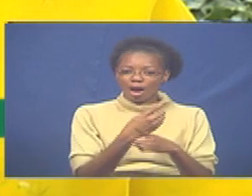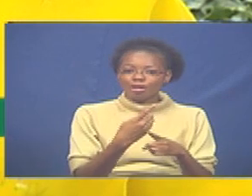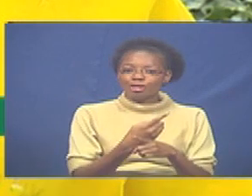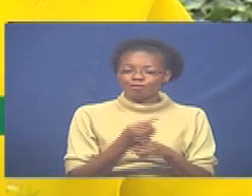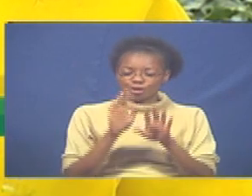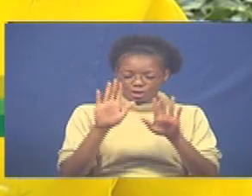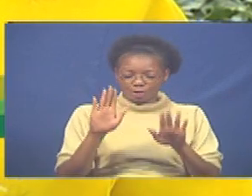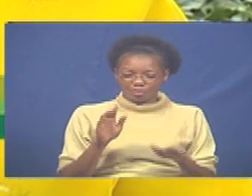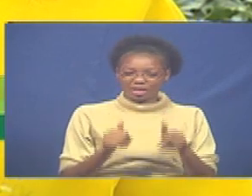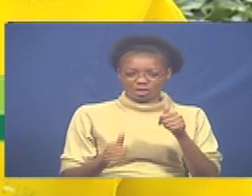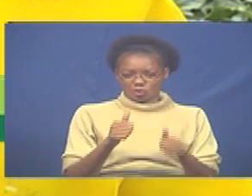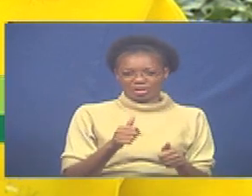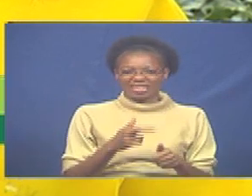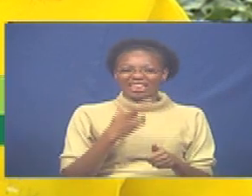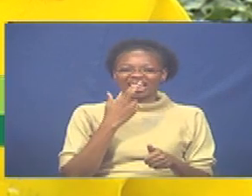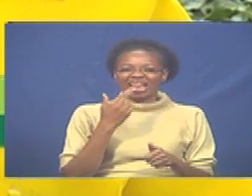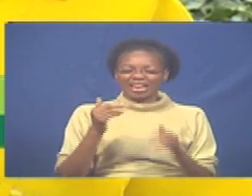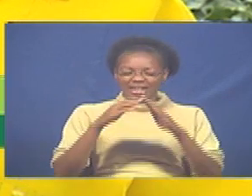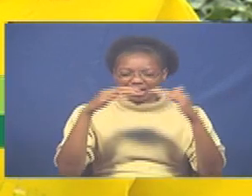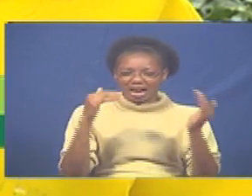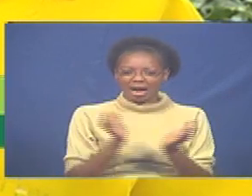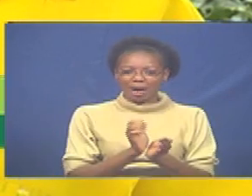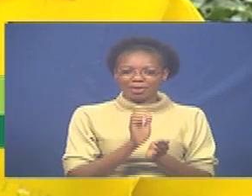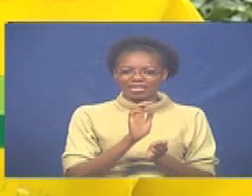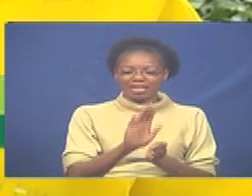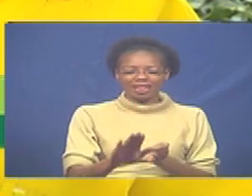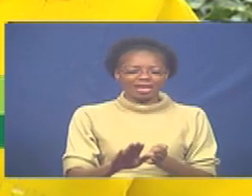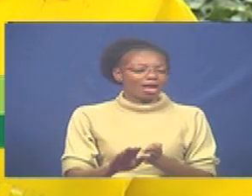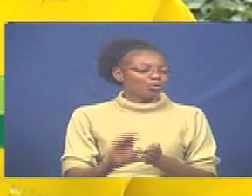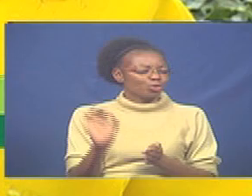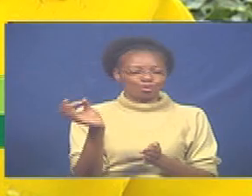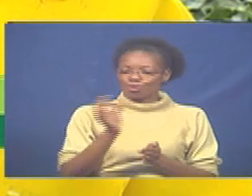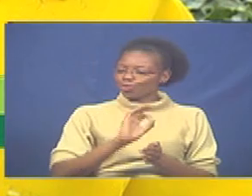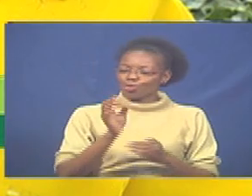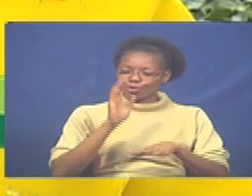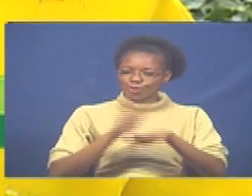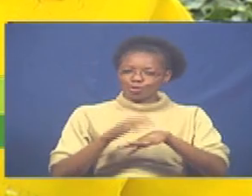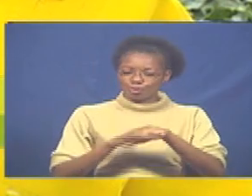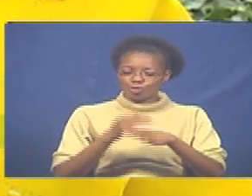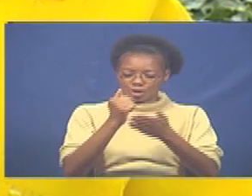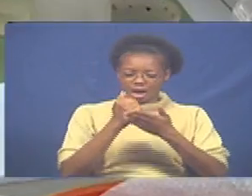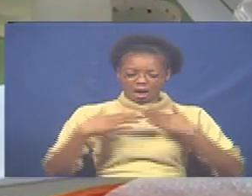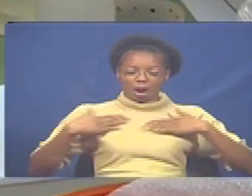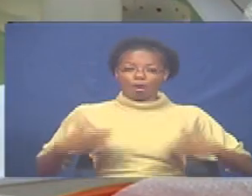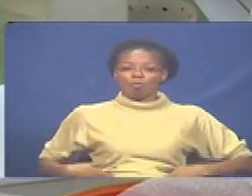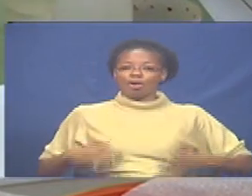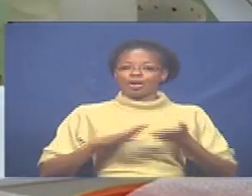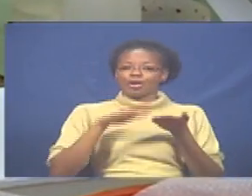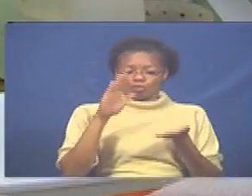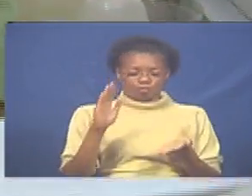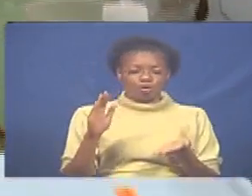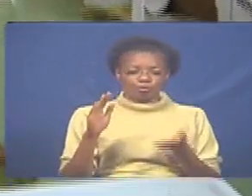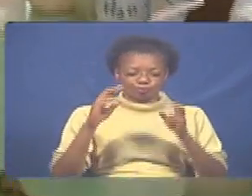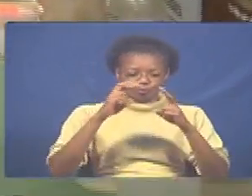ya madini, maana hii nyekundu ina madini zaidi kuliko kabeji hii ambayo ni ya kijani. Vituo